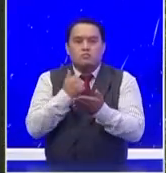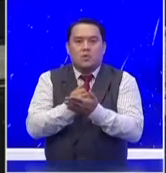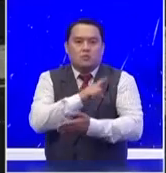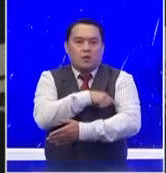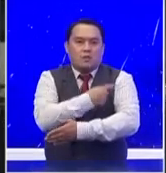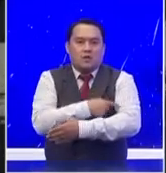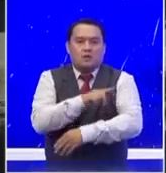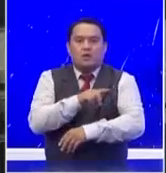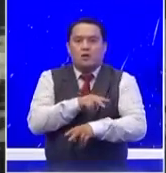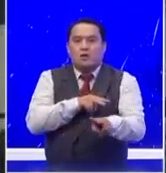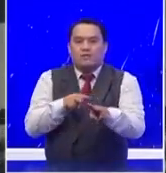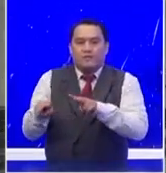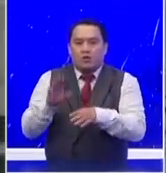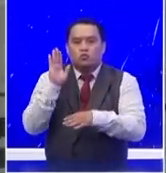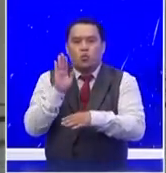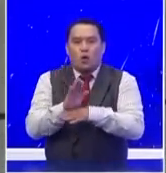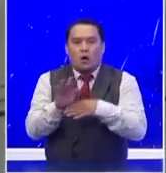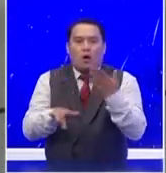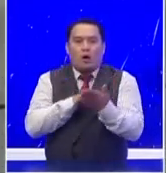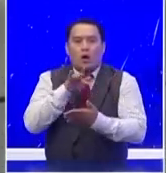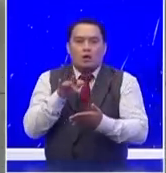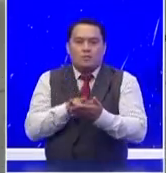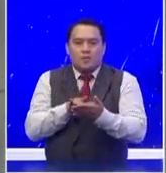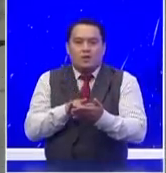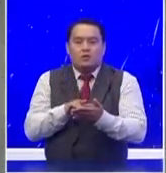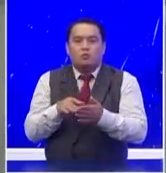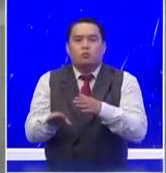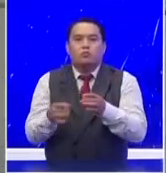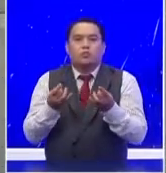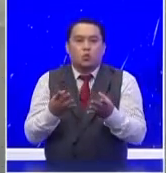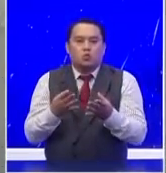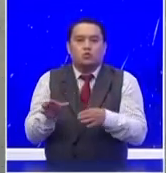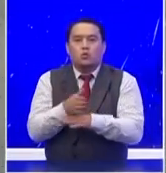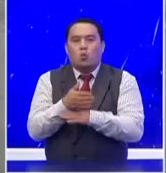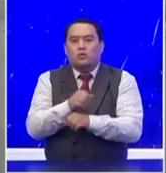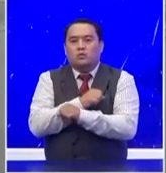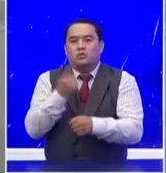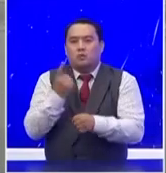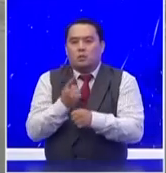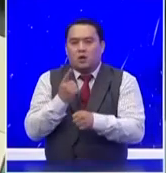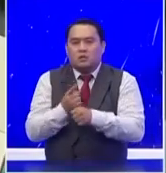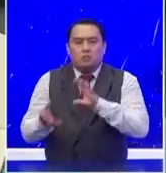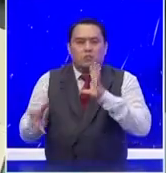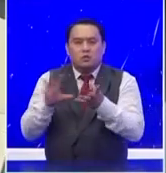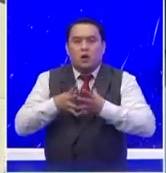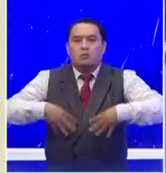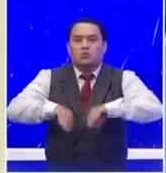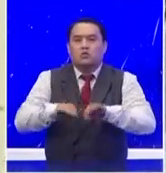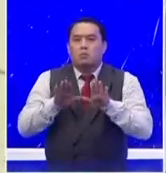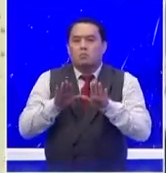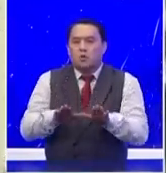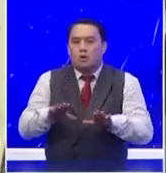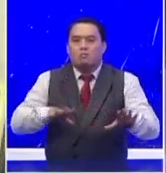мемлекеттік санитар дәрігерінің қаулысына сәйкес шаһарда көлікпен бейжай жүруге болмайды. Облыс орталығындағы барлық қоғамдық орындар,